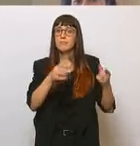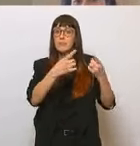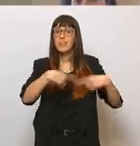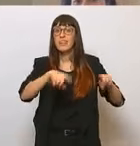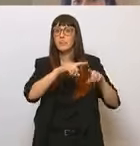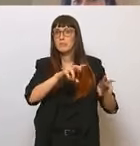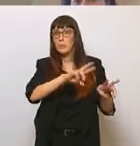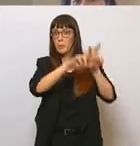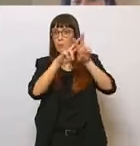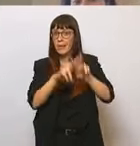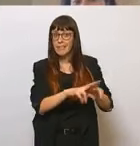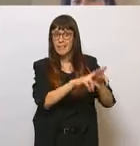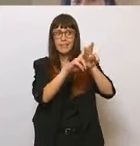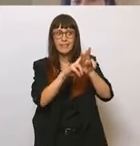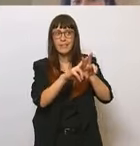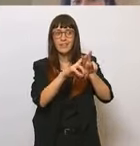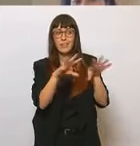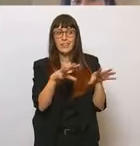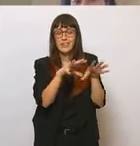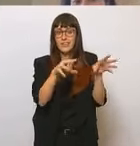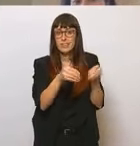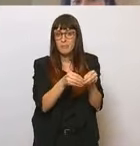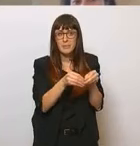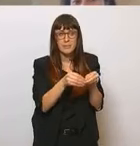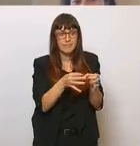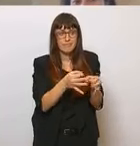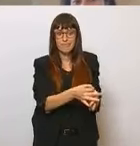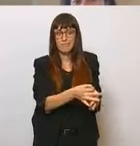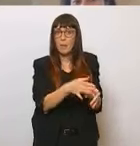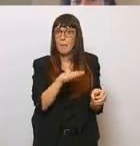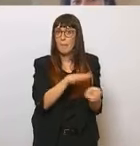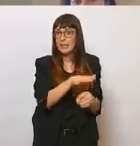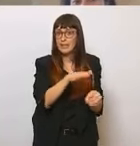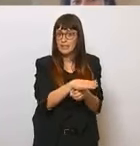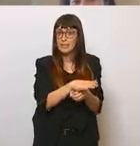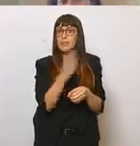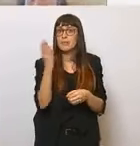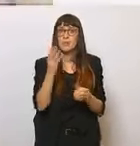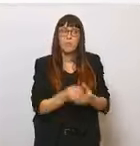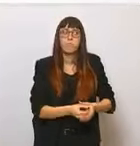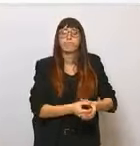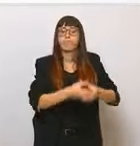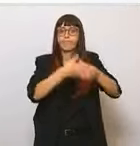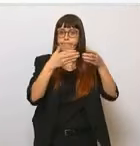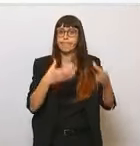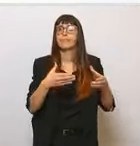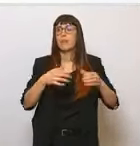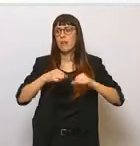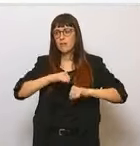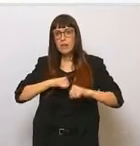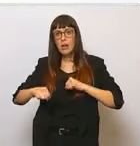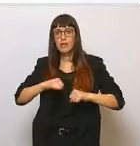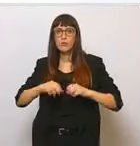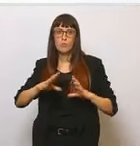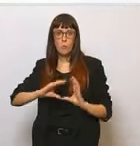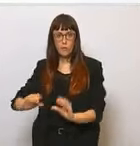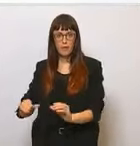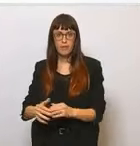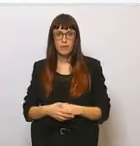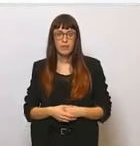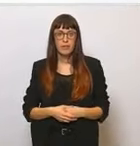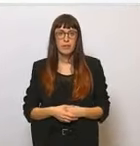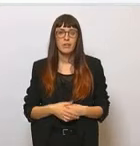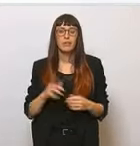sa disposition les forces dont elle a besoin. À part ça, je trouve que vous avez entièrement raison. Ce principe de